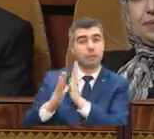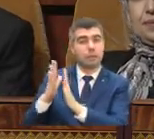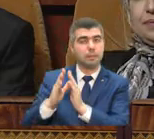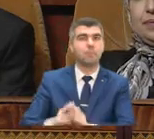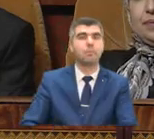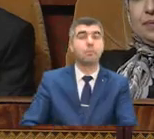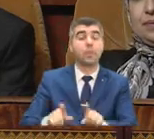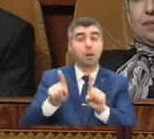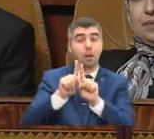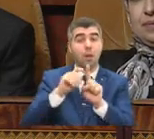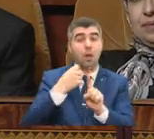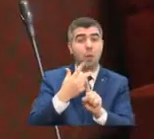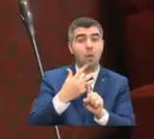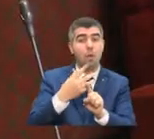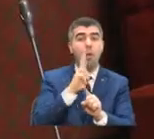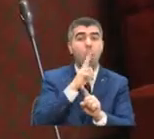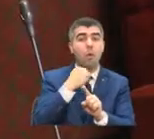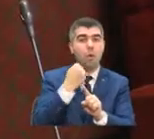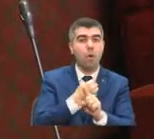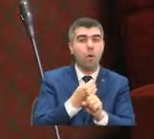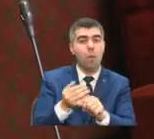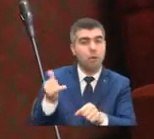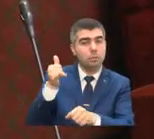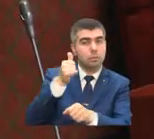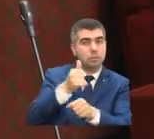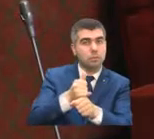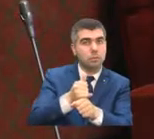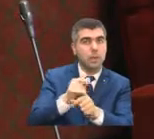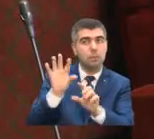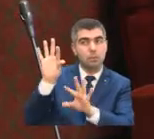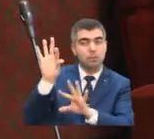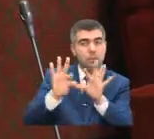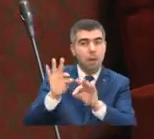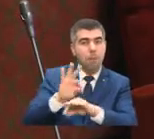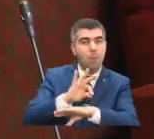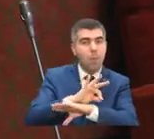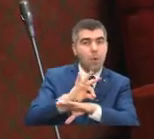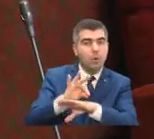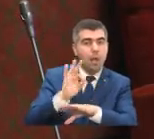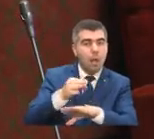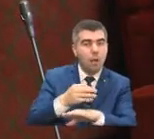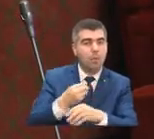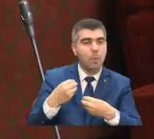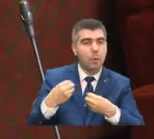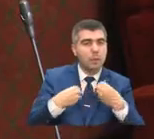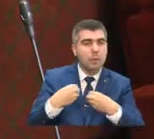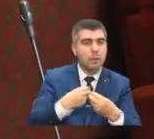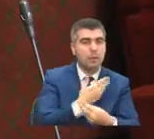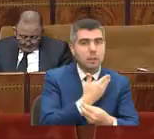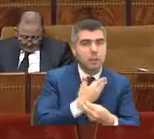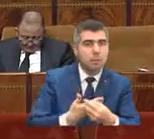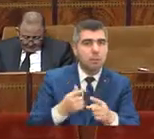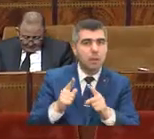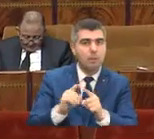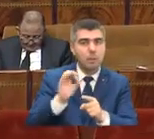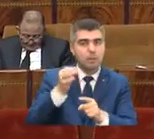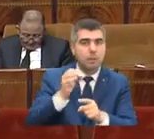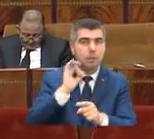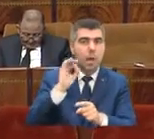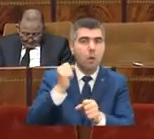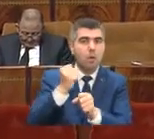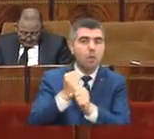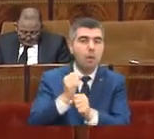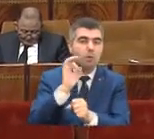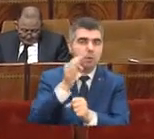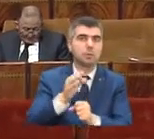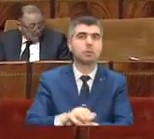في مناصب عامه بموجب الفقره الثانيه من الماده 92، واللي حدد شروط التعيين في تكافؤ الفرص، الكفاءه، الاستحقاق الى اخره.